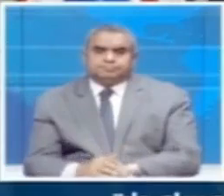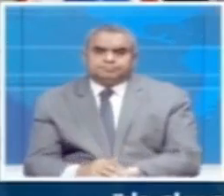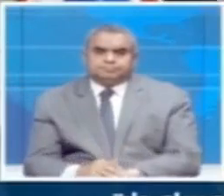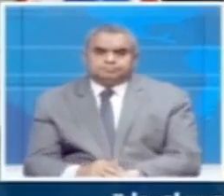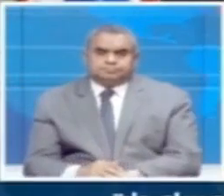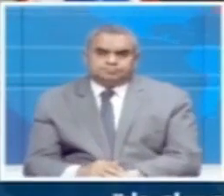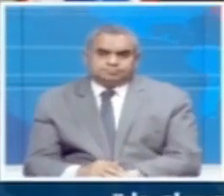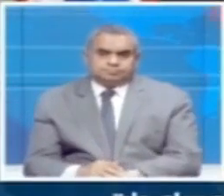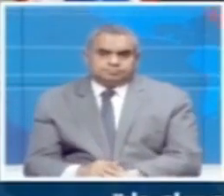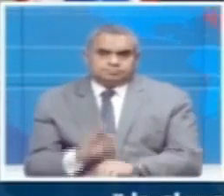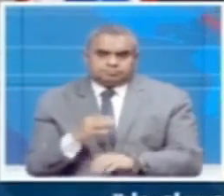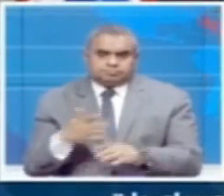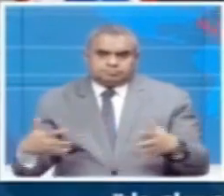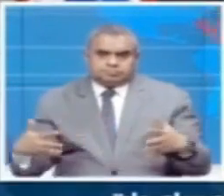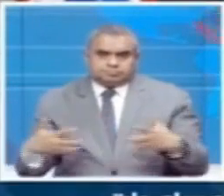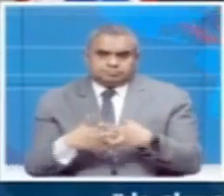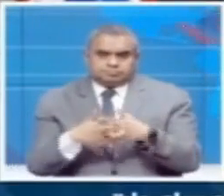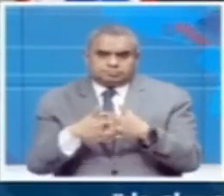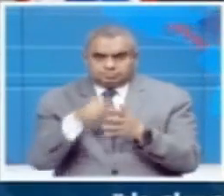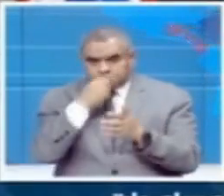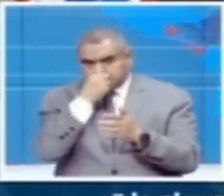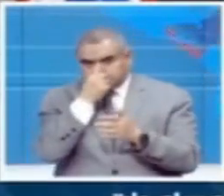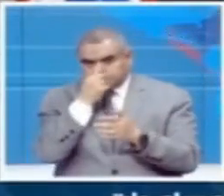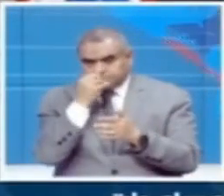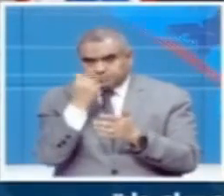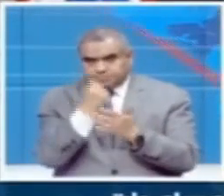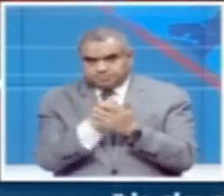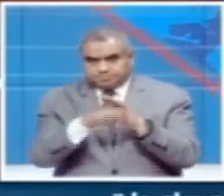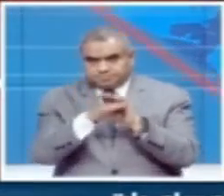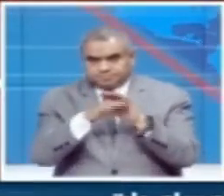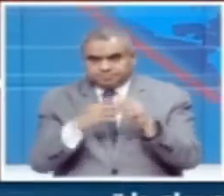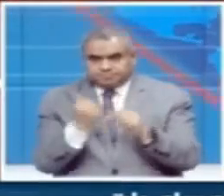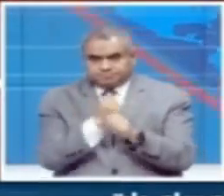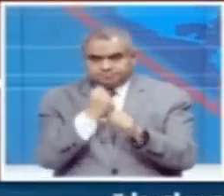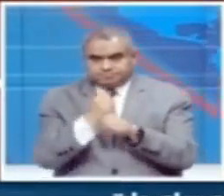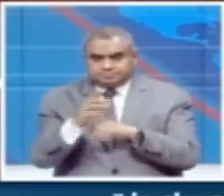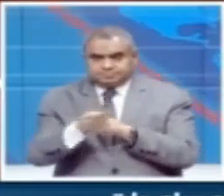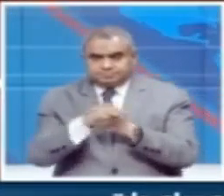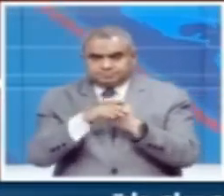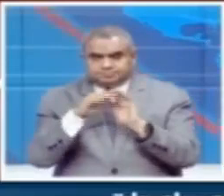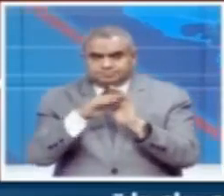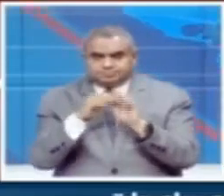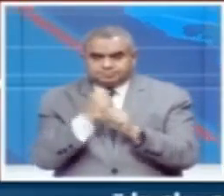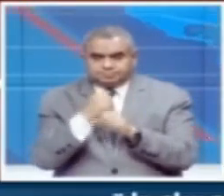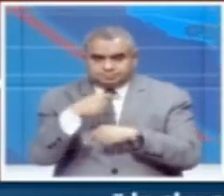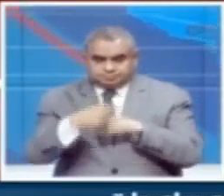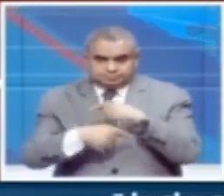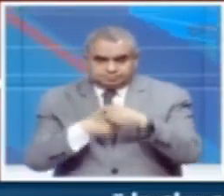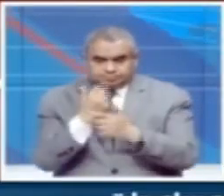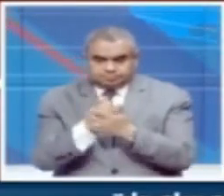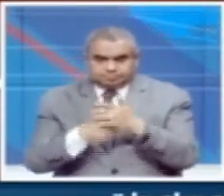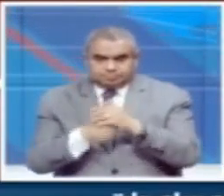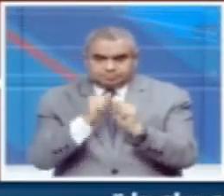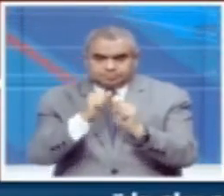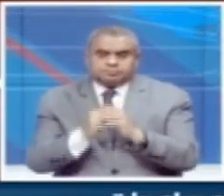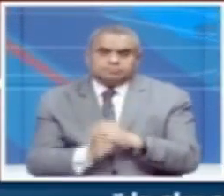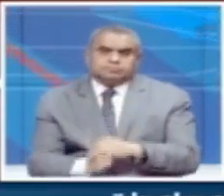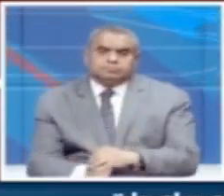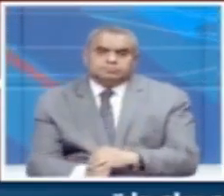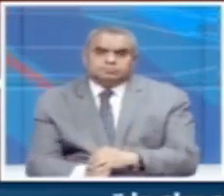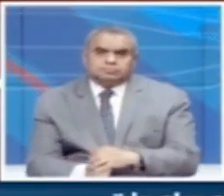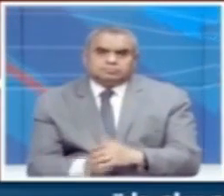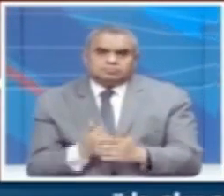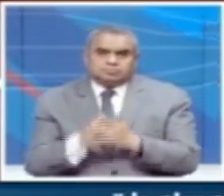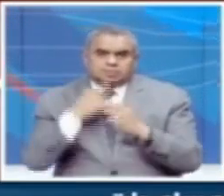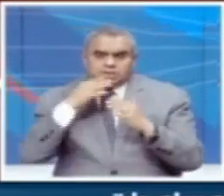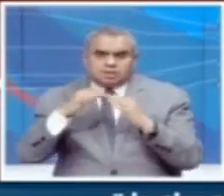نشترك في المبادئ الخاصة بحرية الملاحة وضرورة الحفاظ على حرية الملاحة، والبحر الأحمر